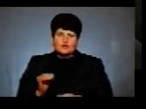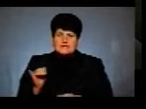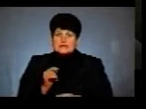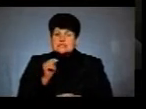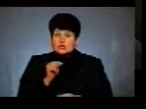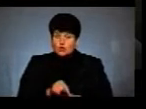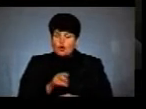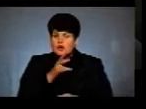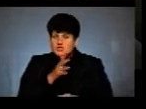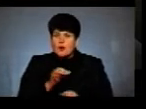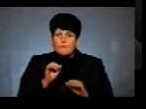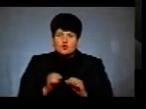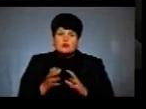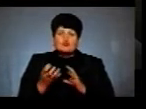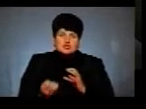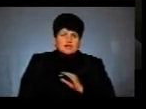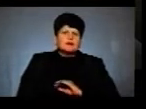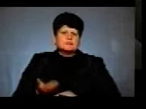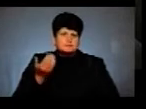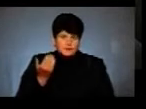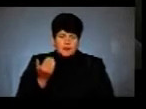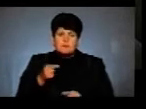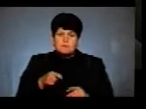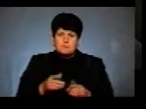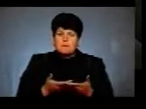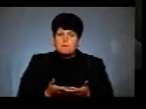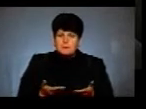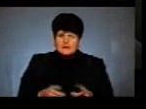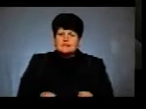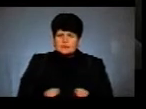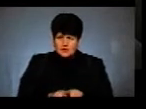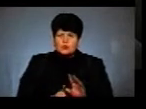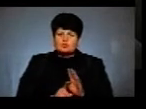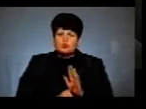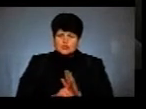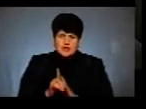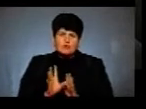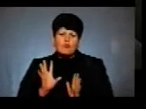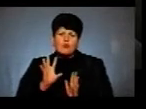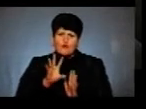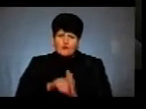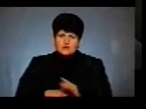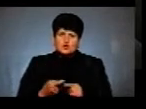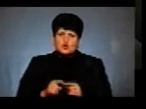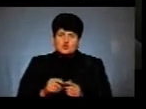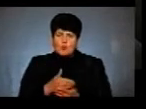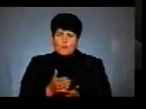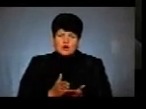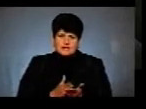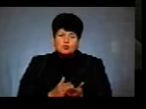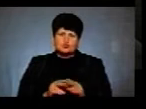того часу, і, можливо, ще до того часу, ми теж почали впроваджувати цю політику